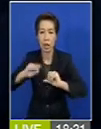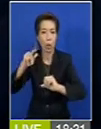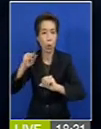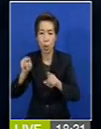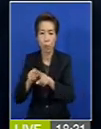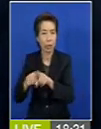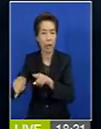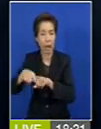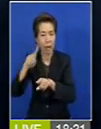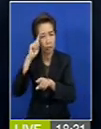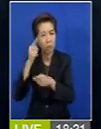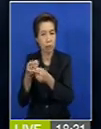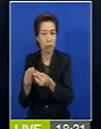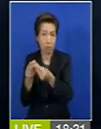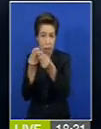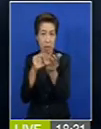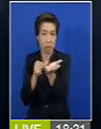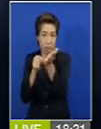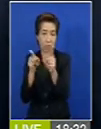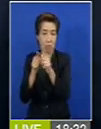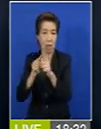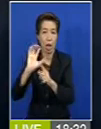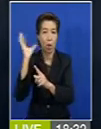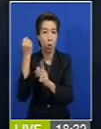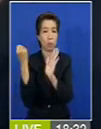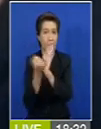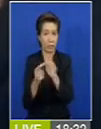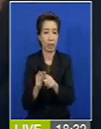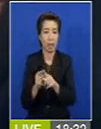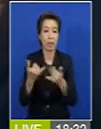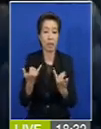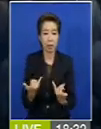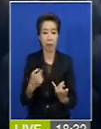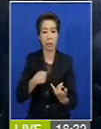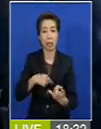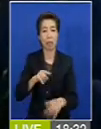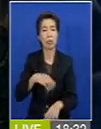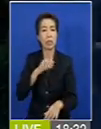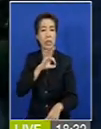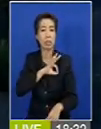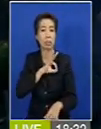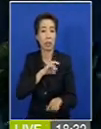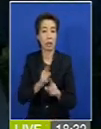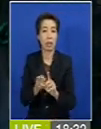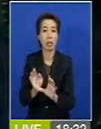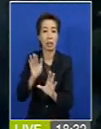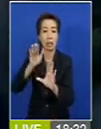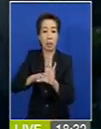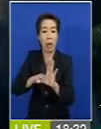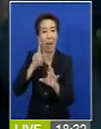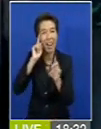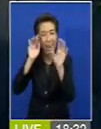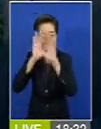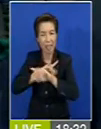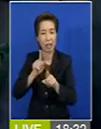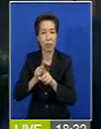ารถเสนอได้เพราะต้องตามขั้นตอนการดำเนินการตอนนี้ไทยอยู่ระหว่างสมัครเข้าเป็นสมาชิกภาคีอนุสัญญาว่าด้วยการสงวน